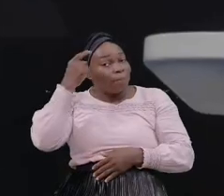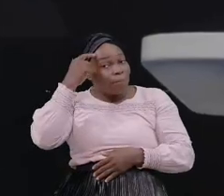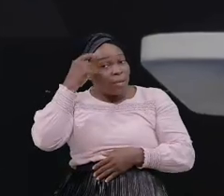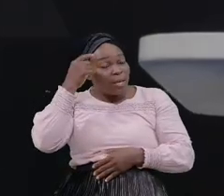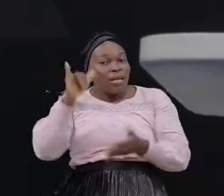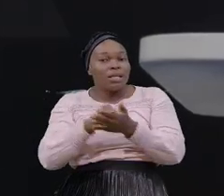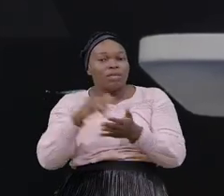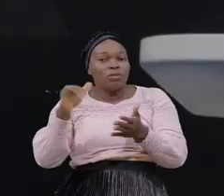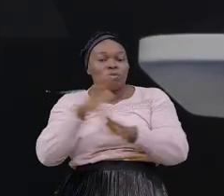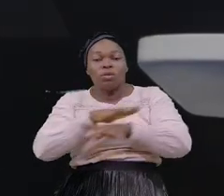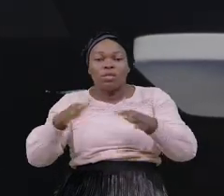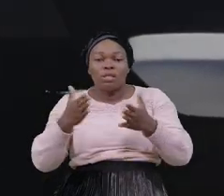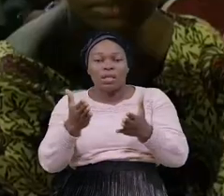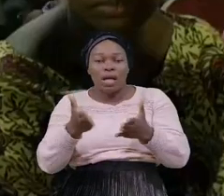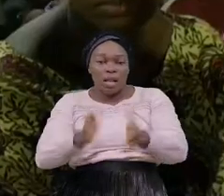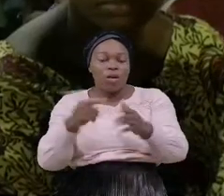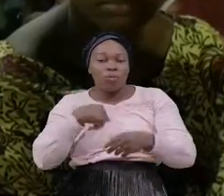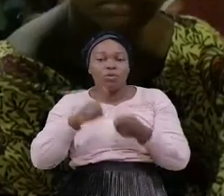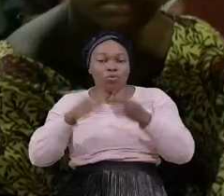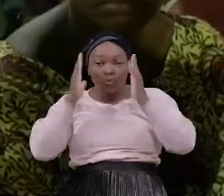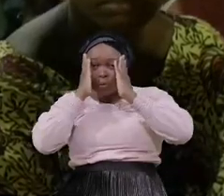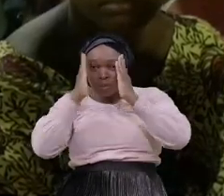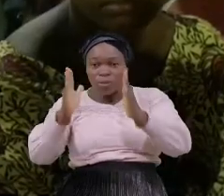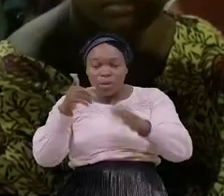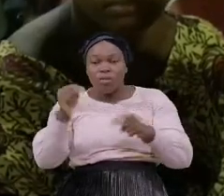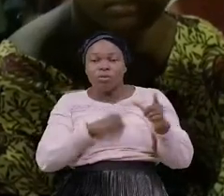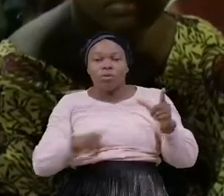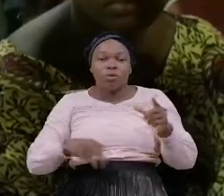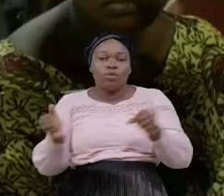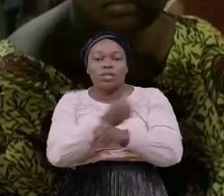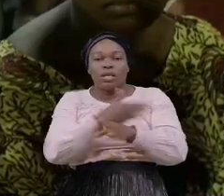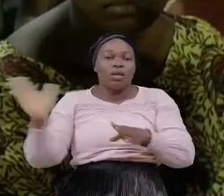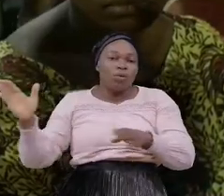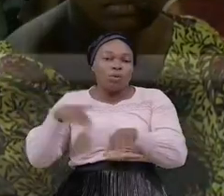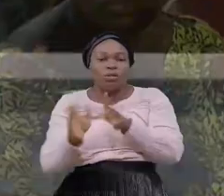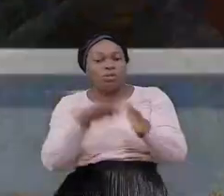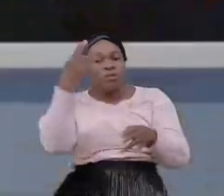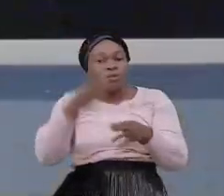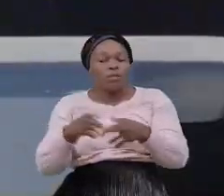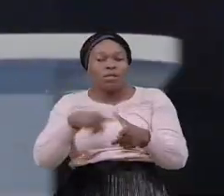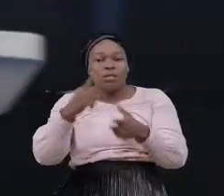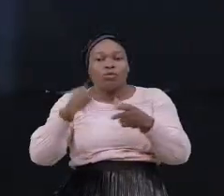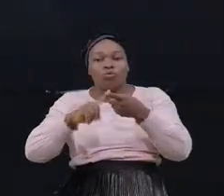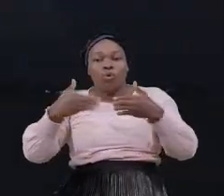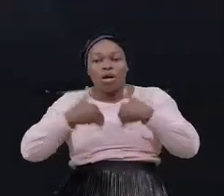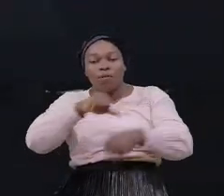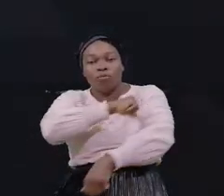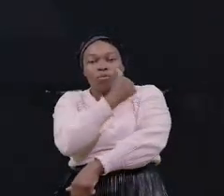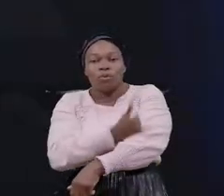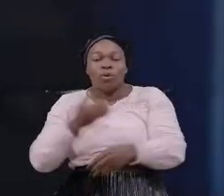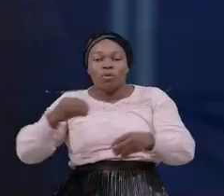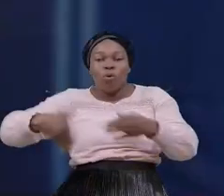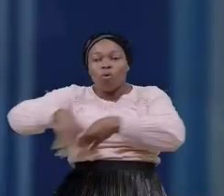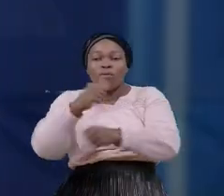concentrer, mais le Seigneur va chasser la chose. Et puis vous aurez la domination sur le mal là, dans